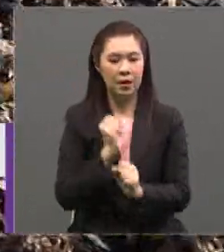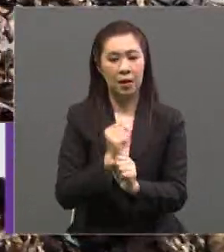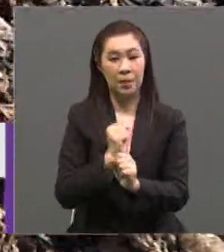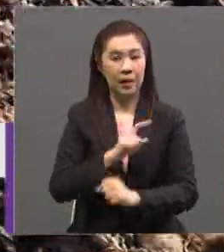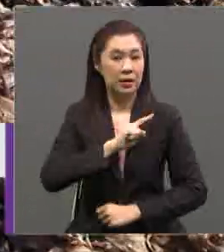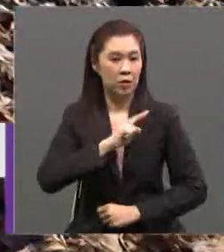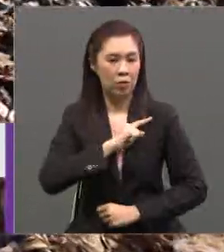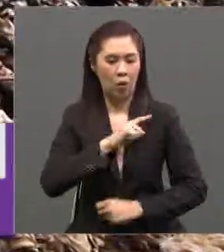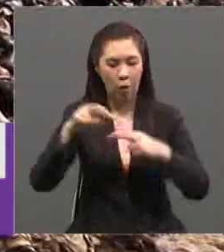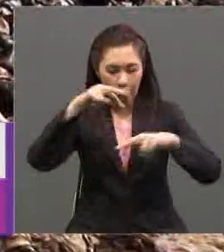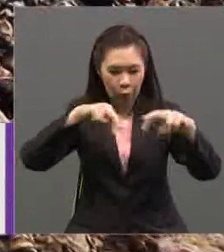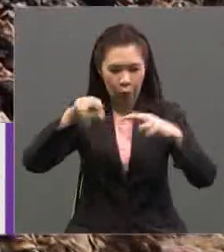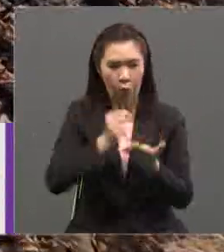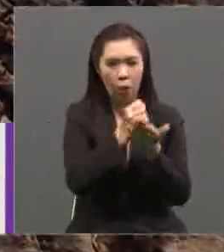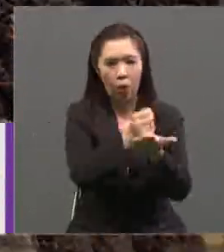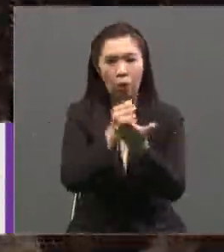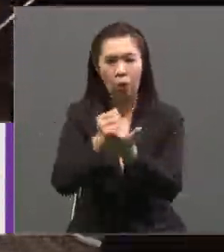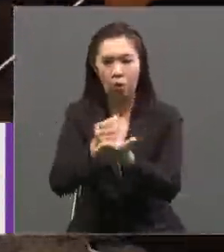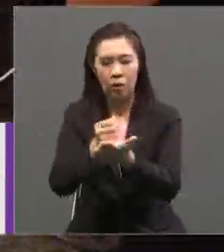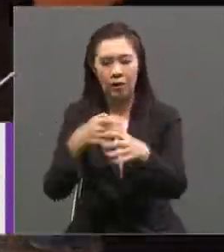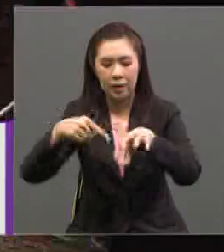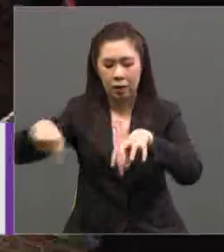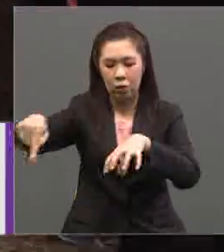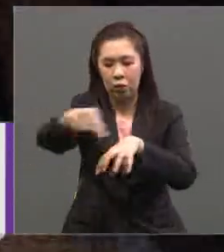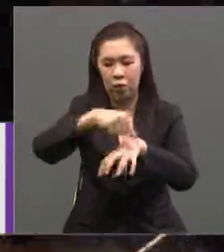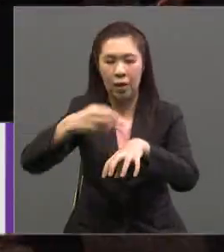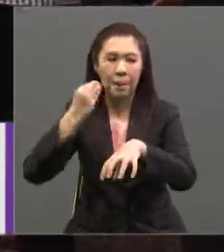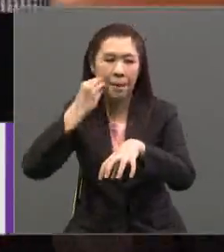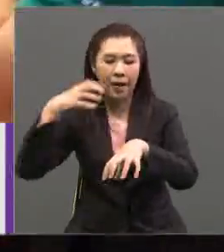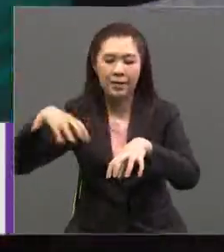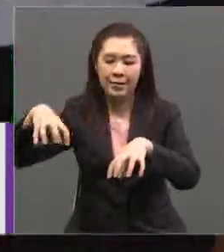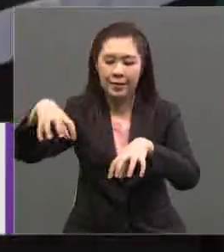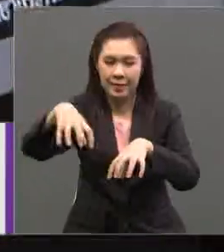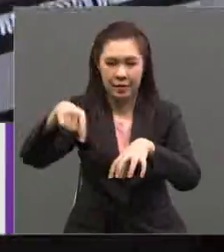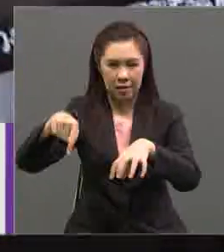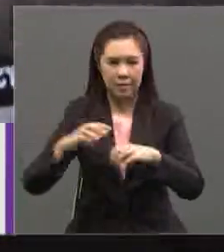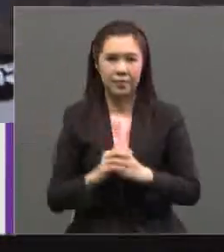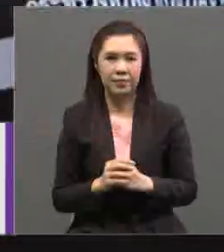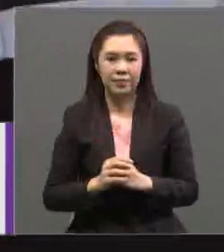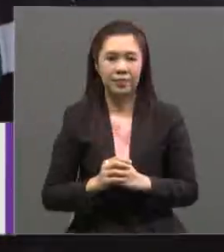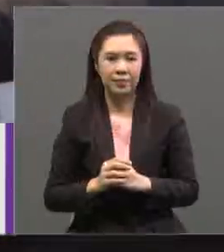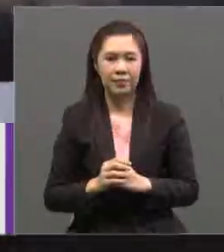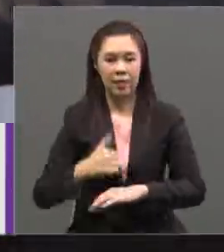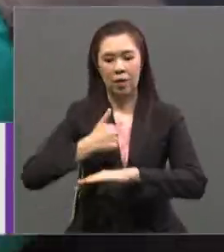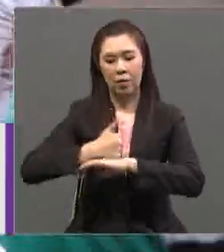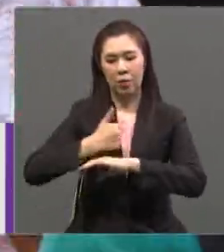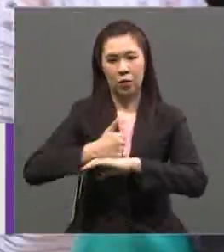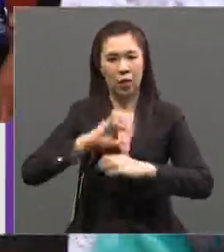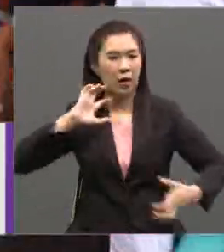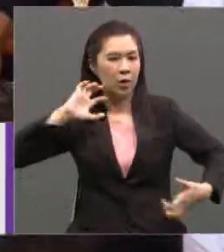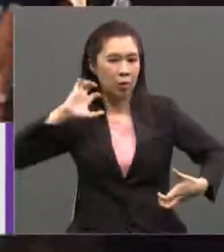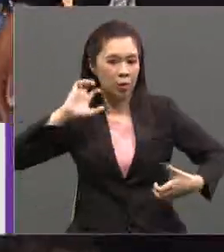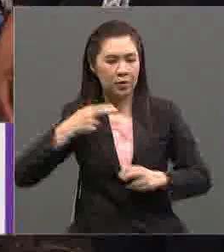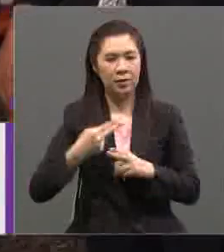ข้องเข้าไปช่วยเหลือดูแลประชาชนในรัศมีใกล้กับบ่อขยะขณะที่นายอัมพลอังคภากรกุลผู้ว่าราชการจังหวัดลพบุ